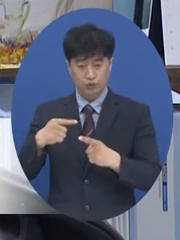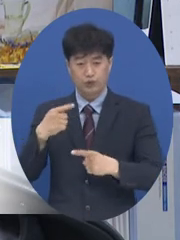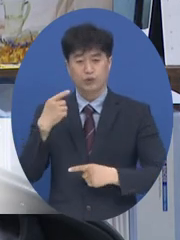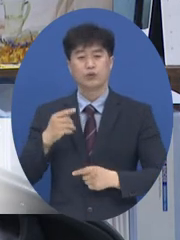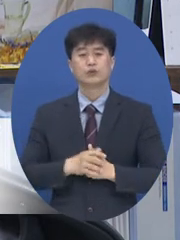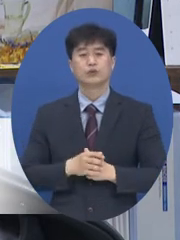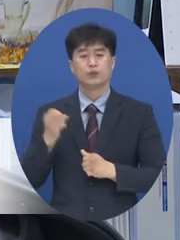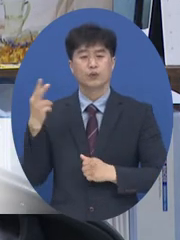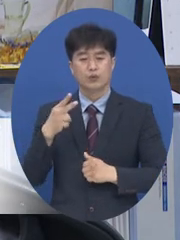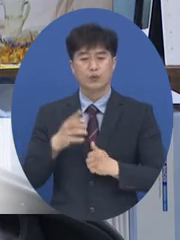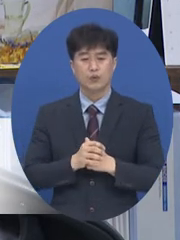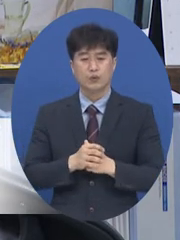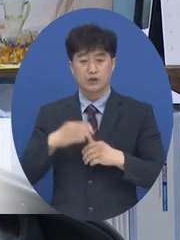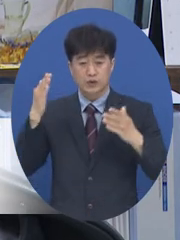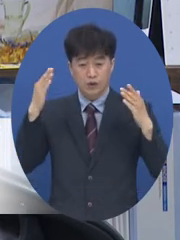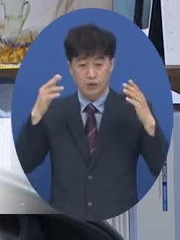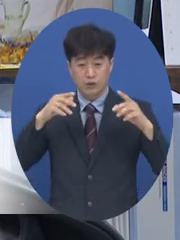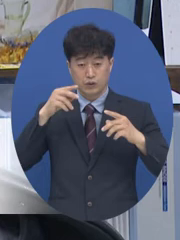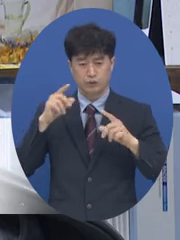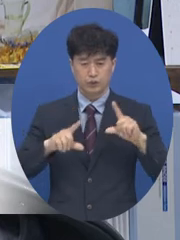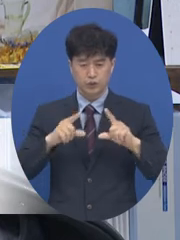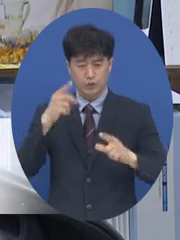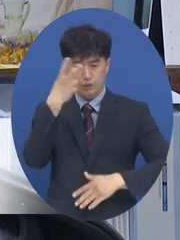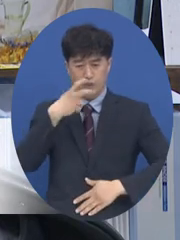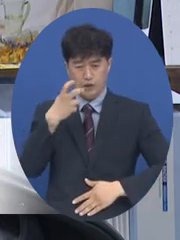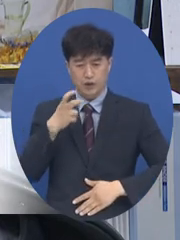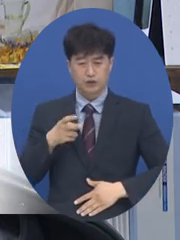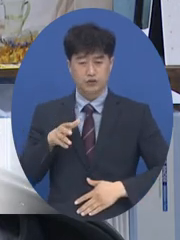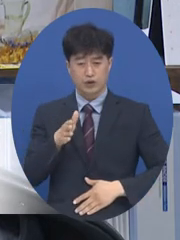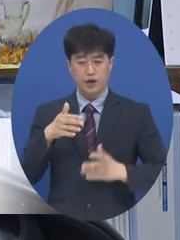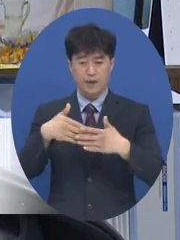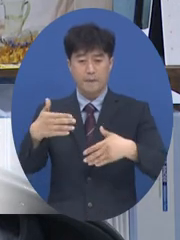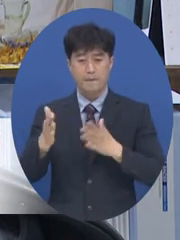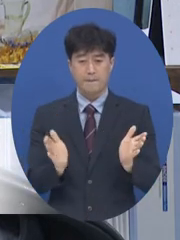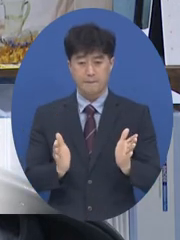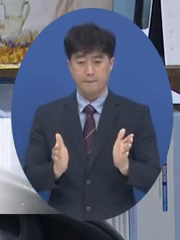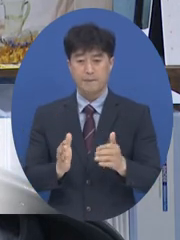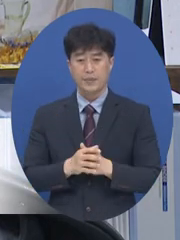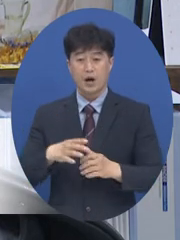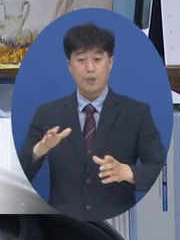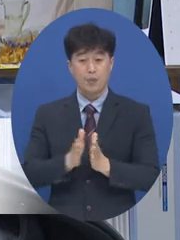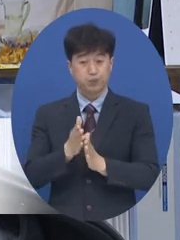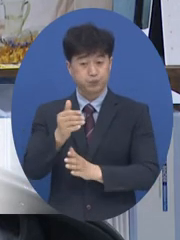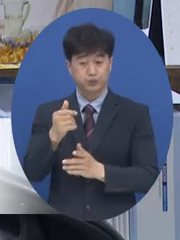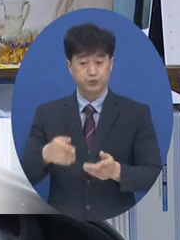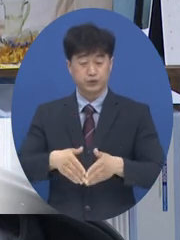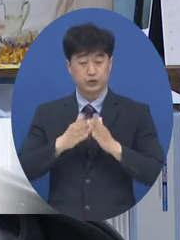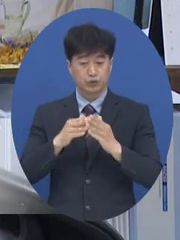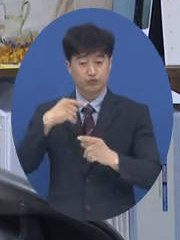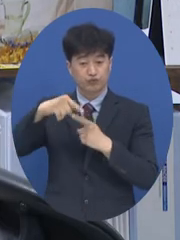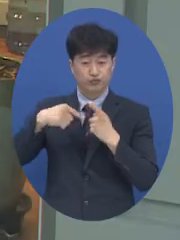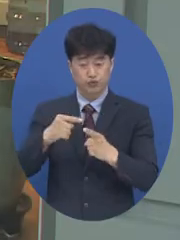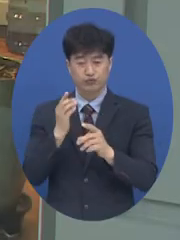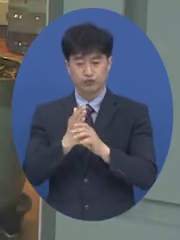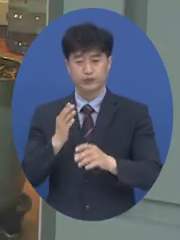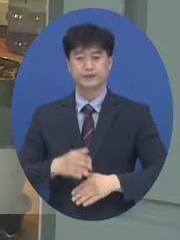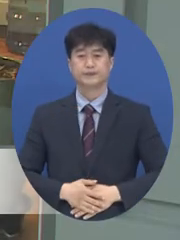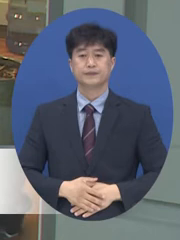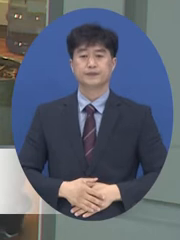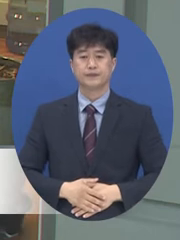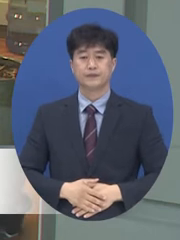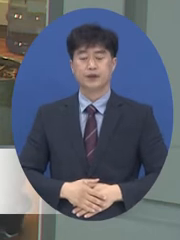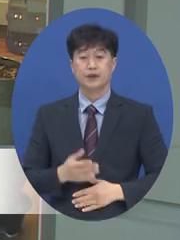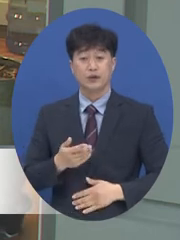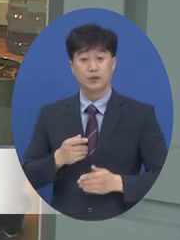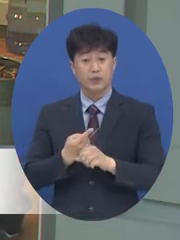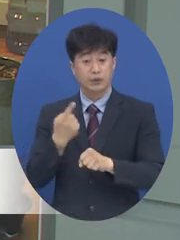관리 전담반 및 재난 안전 대책 부부를 구성 운영하여 선제적 대응 체계를 확립해서 운영 중에 있습니다. 이